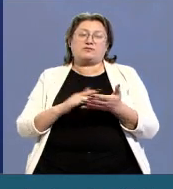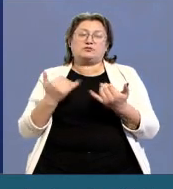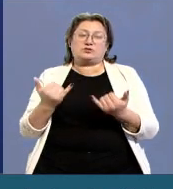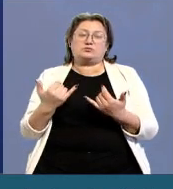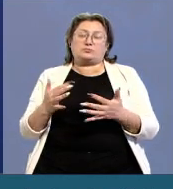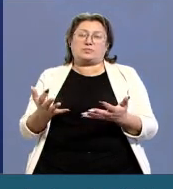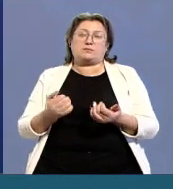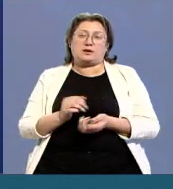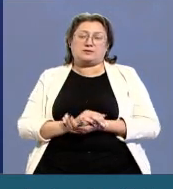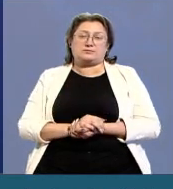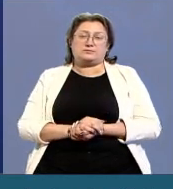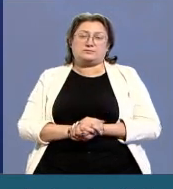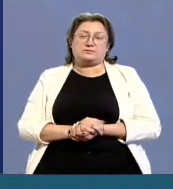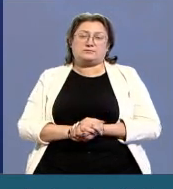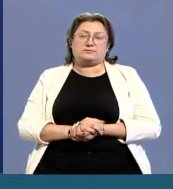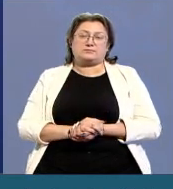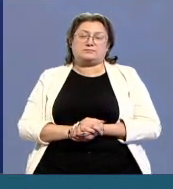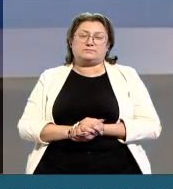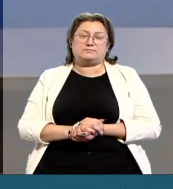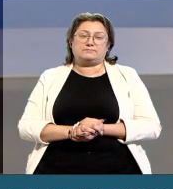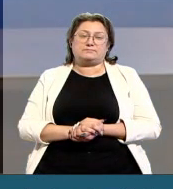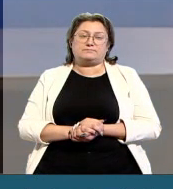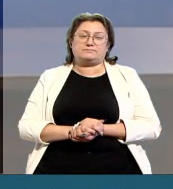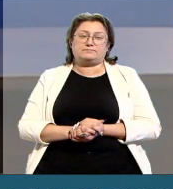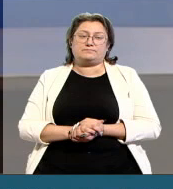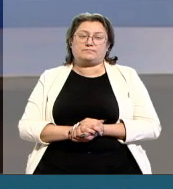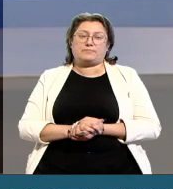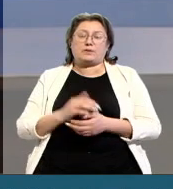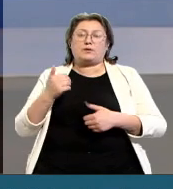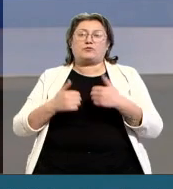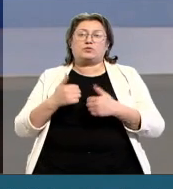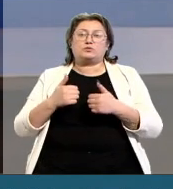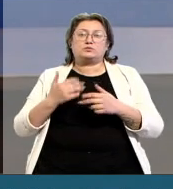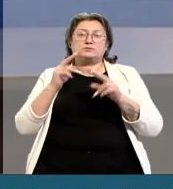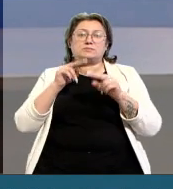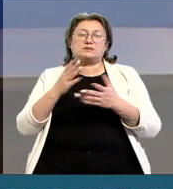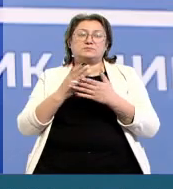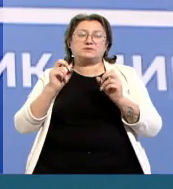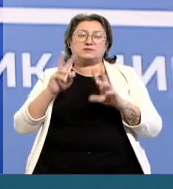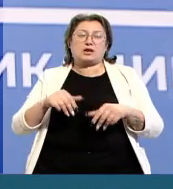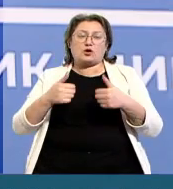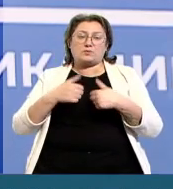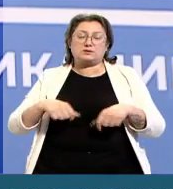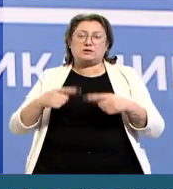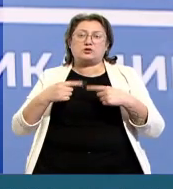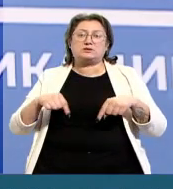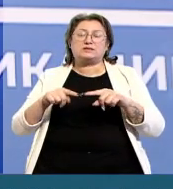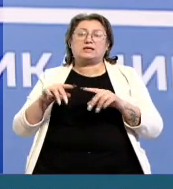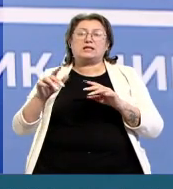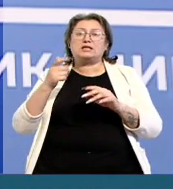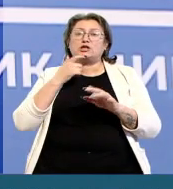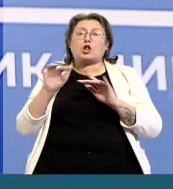кезеңді өткізуді көктем айларына жоспарлап отырмыз. Байқауды Қазақстан іскер әйелдер қауымдастығы, Қостанай қаласы әкімдігінің